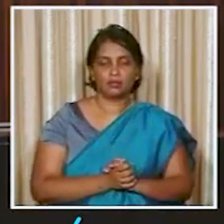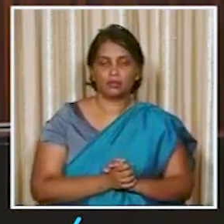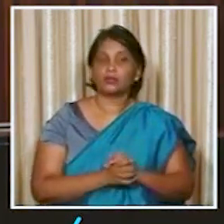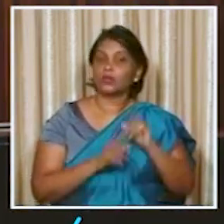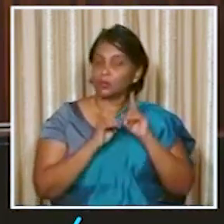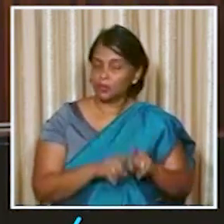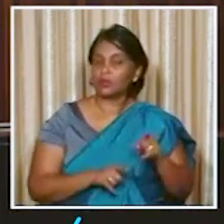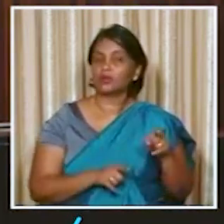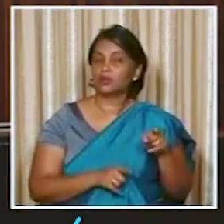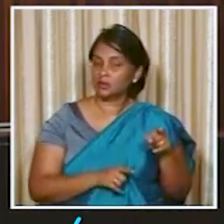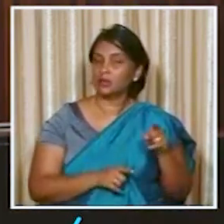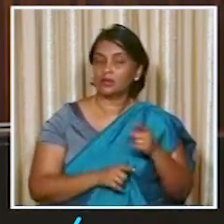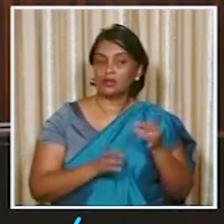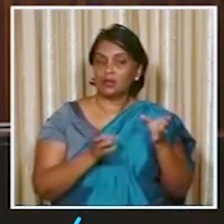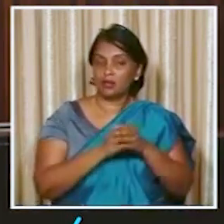එලෙසේම